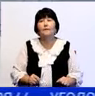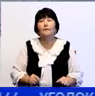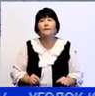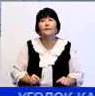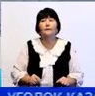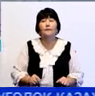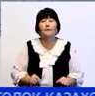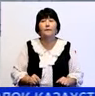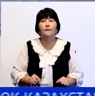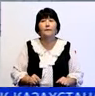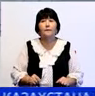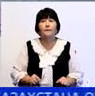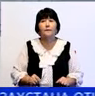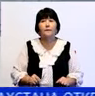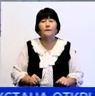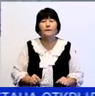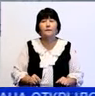Харилар дайындайтын.